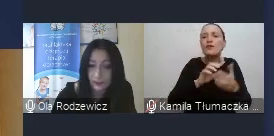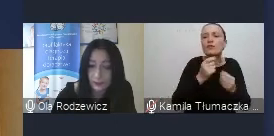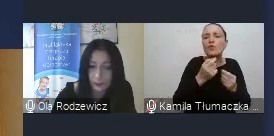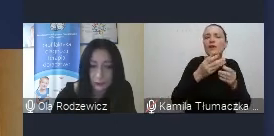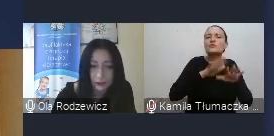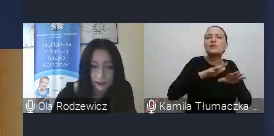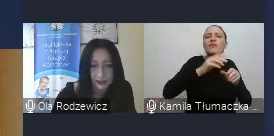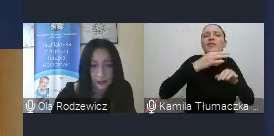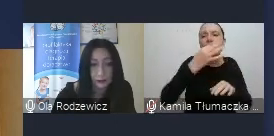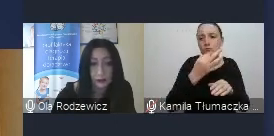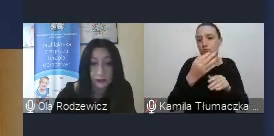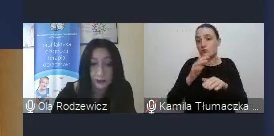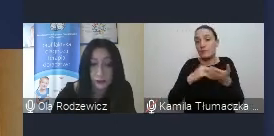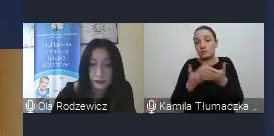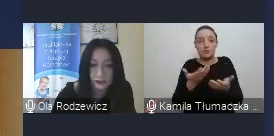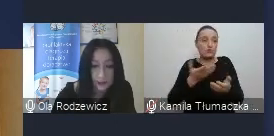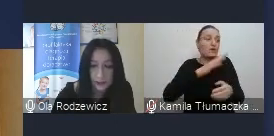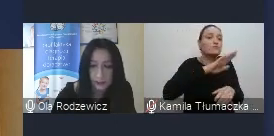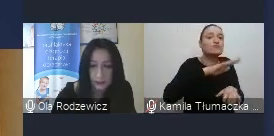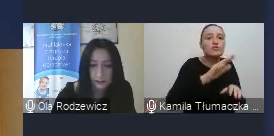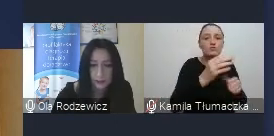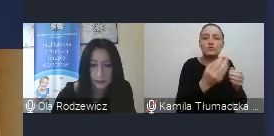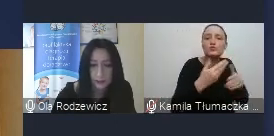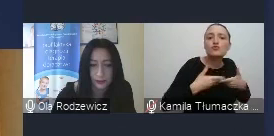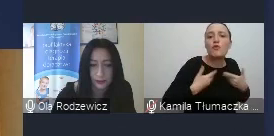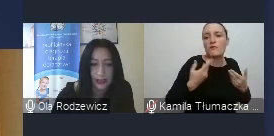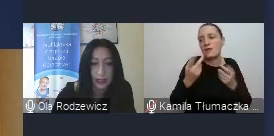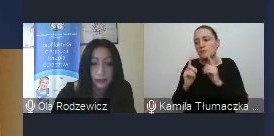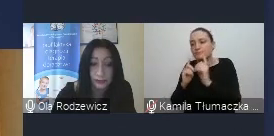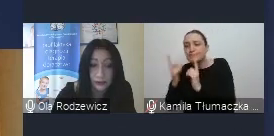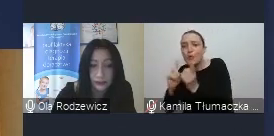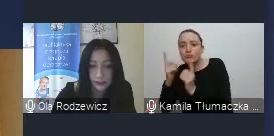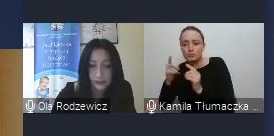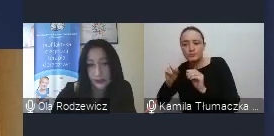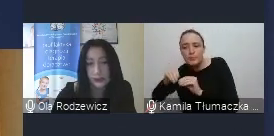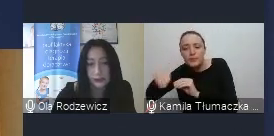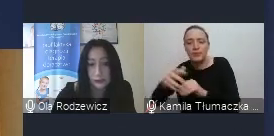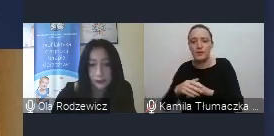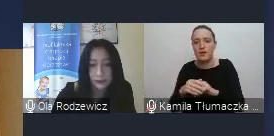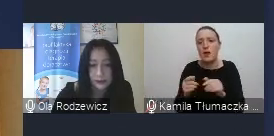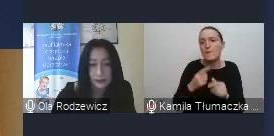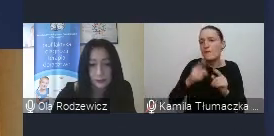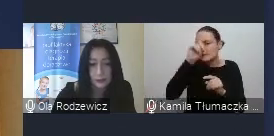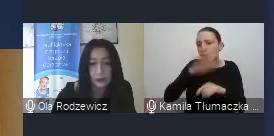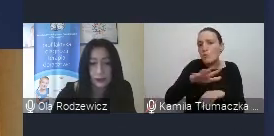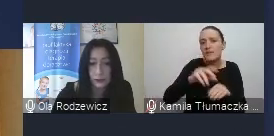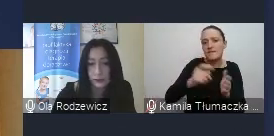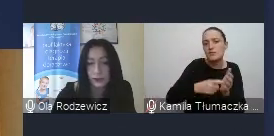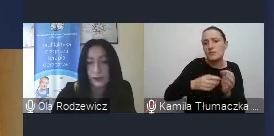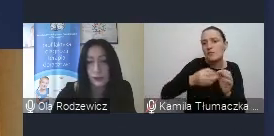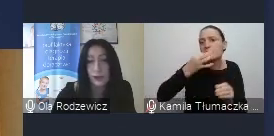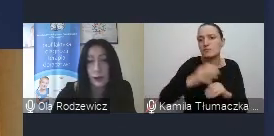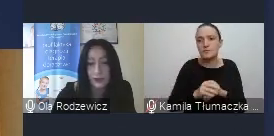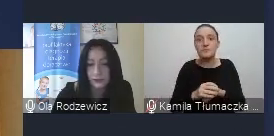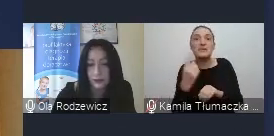za sprawą zdrowego dziecka, ogrodowej grządki, czy lepszych warunków społecznych. To wiedzieć, że dzięki Twojemu istnieniu, choć jeden